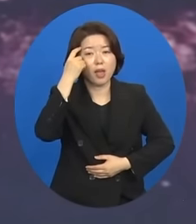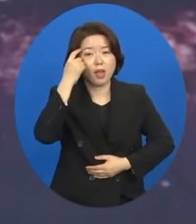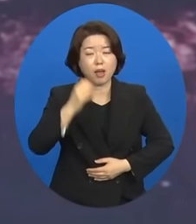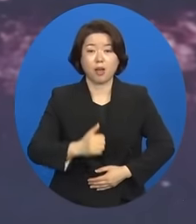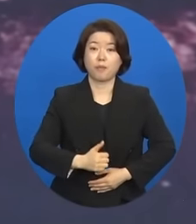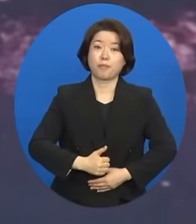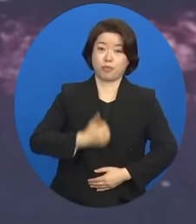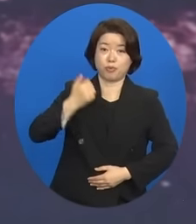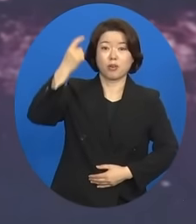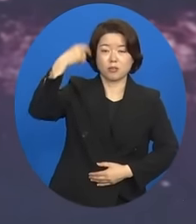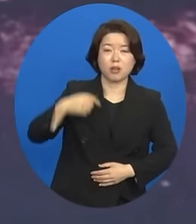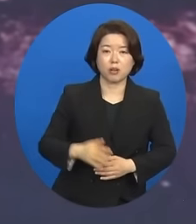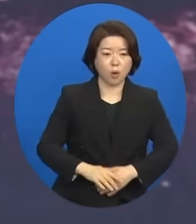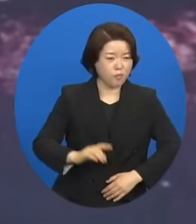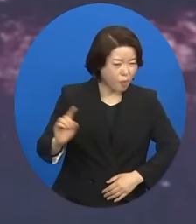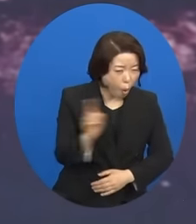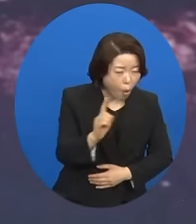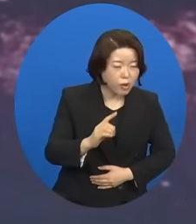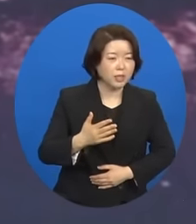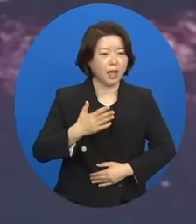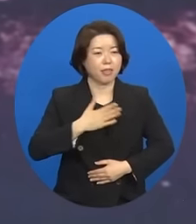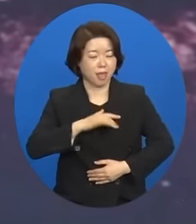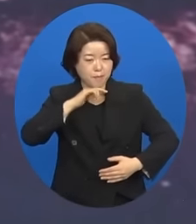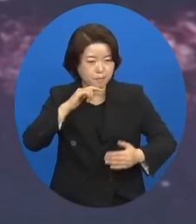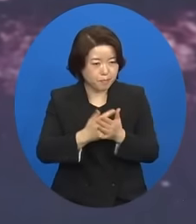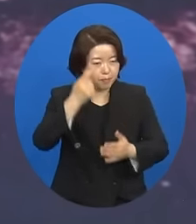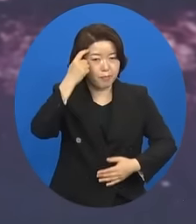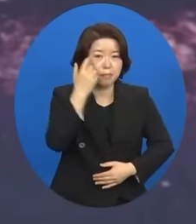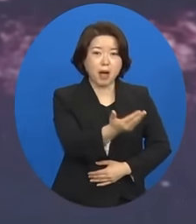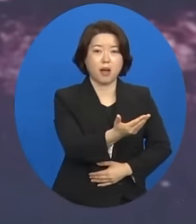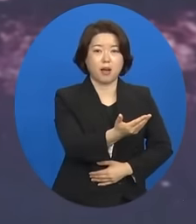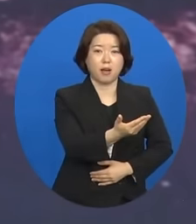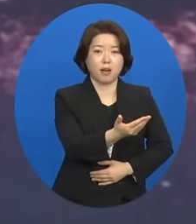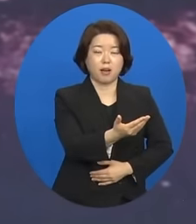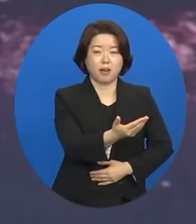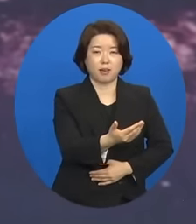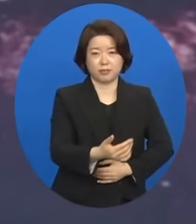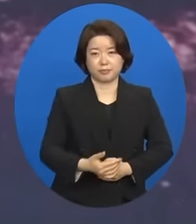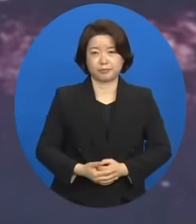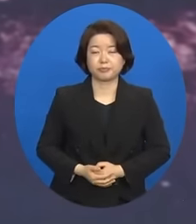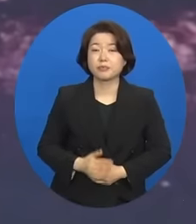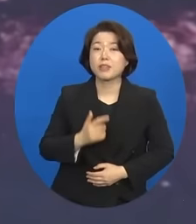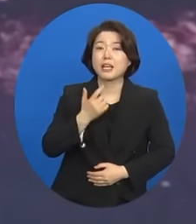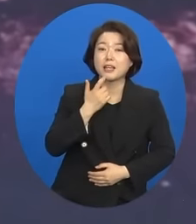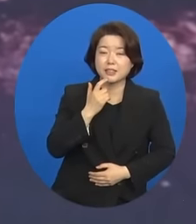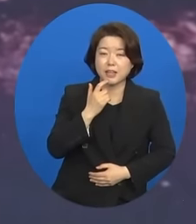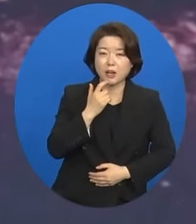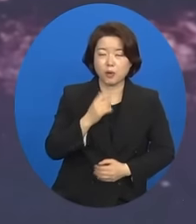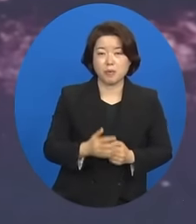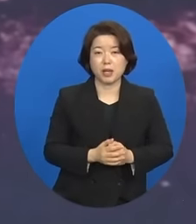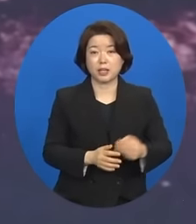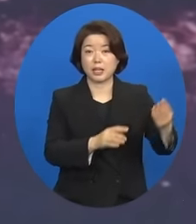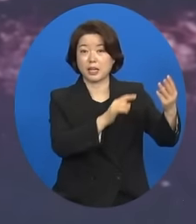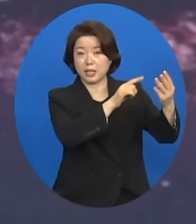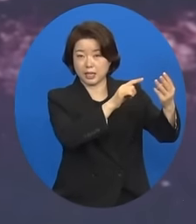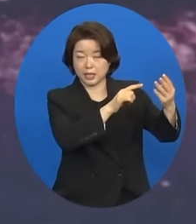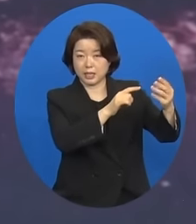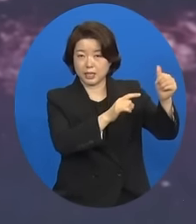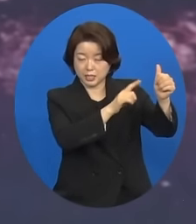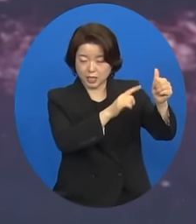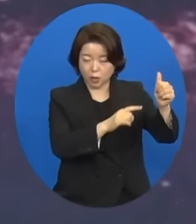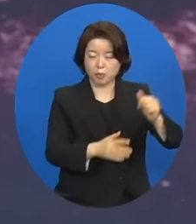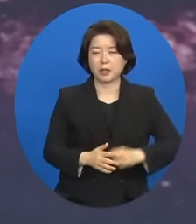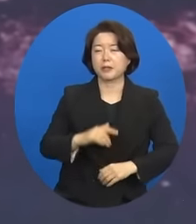느껴지죠 어여 나를 속냐 이거예요 야곱은 라에게 속았습니다 그런데 야곱이